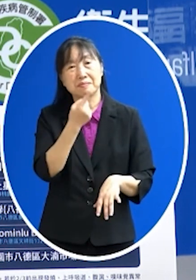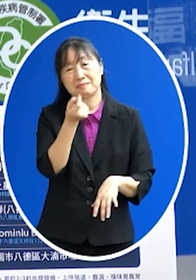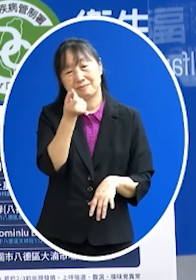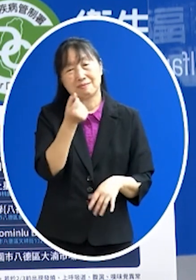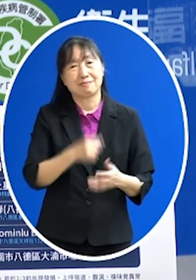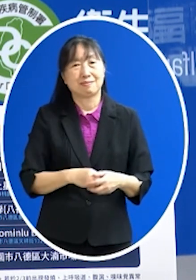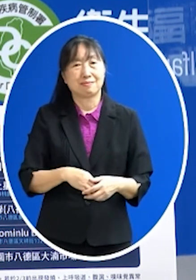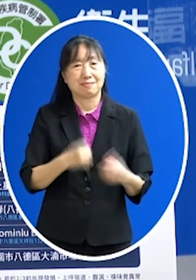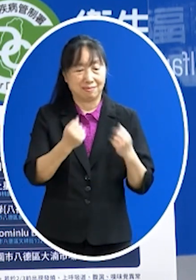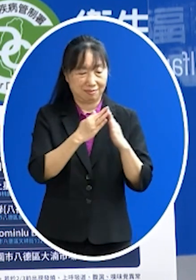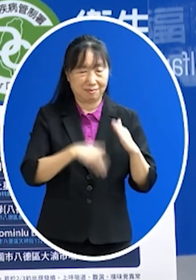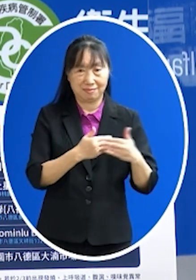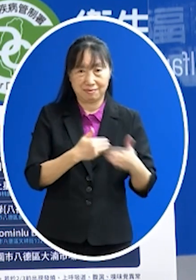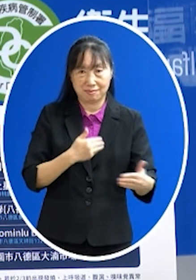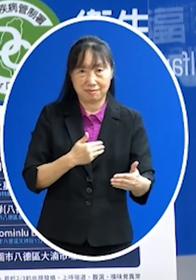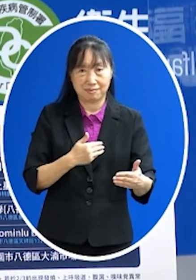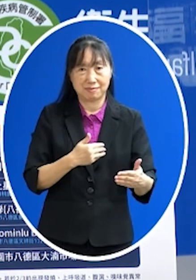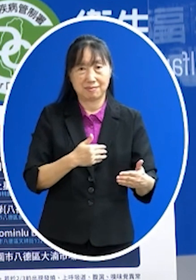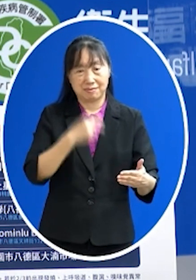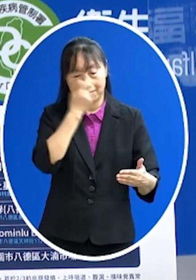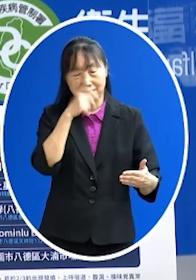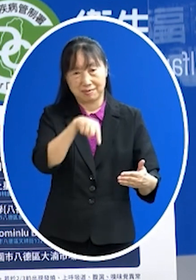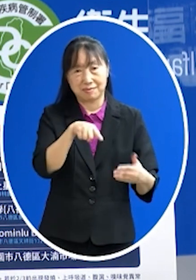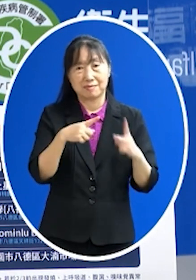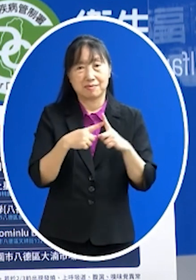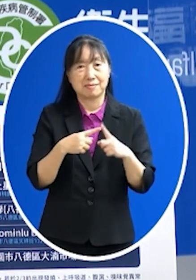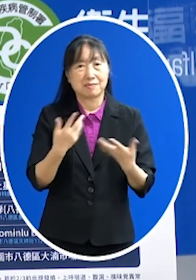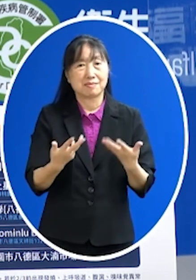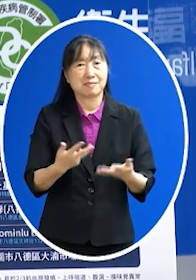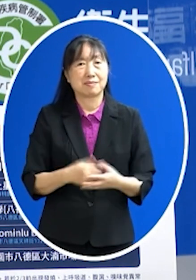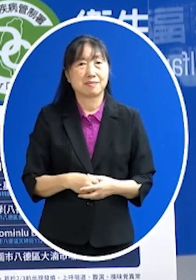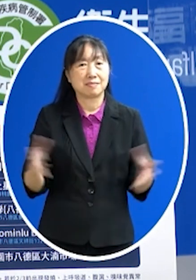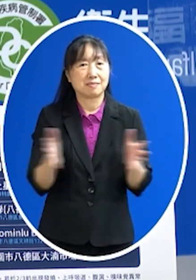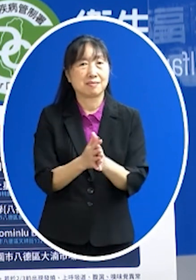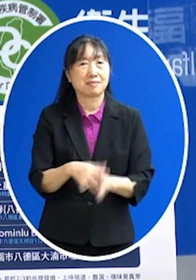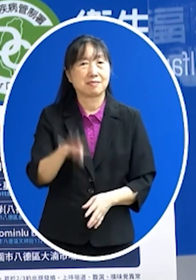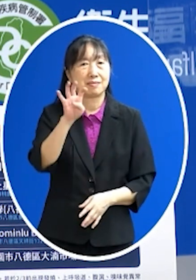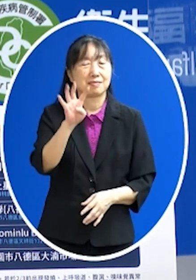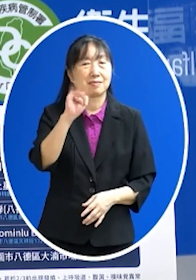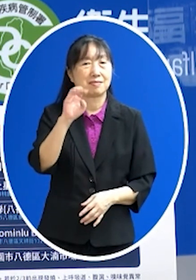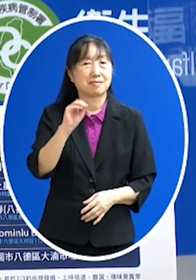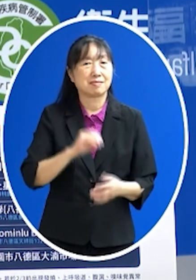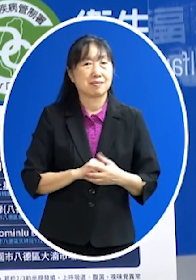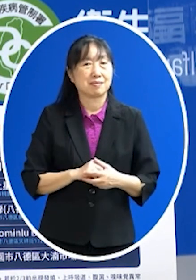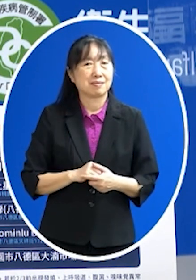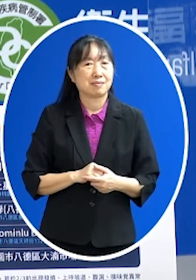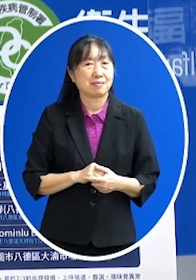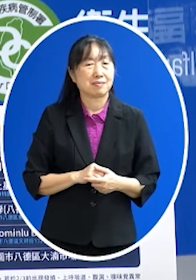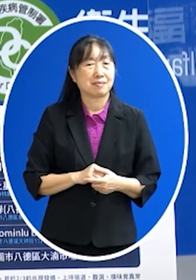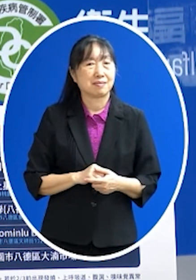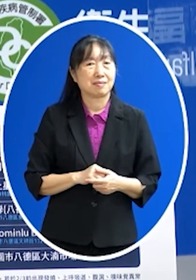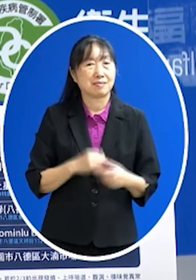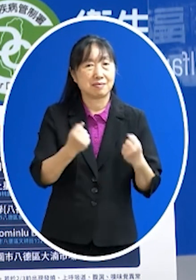哈，我们居家隔离跟居家检疫的人，现在大概加起来大概40几万了。好，